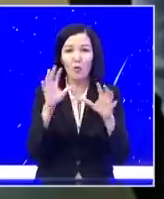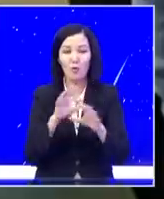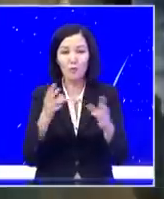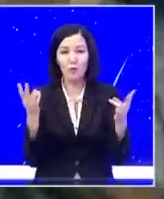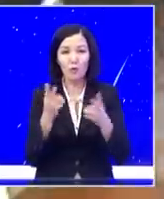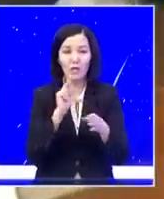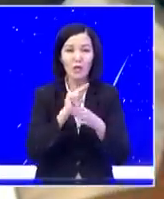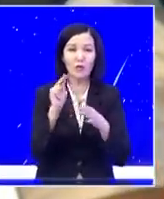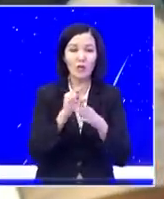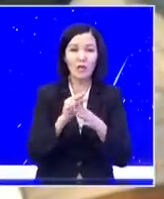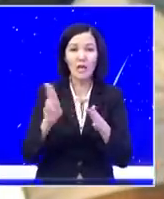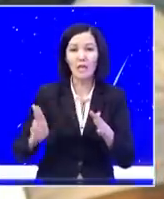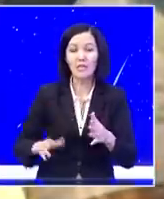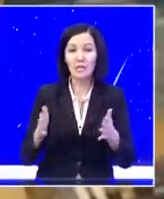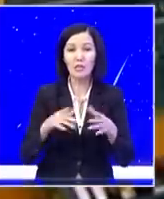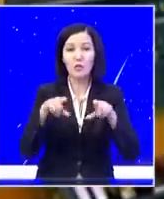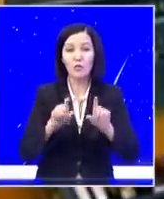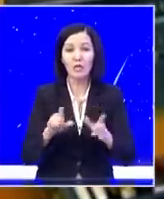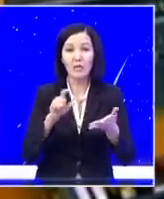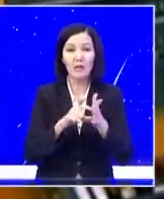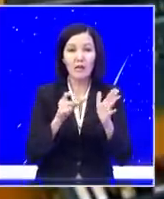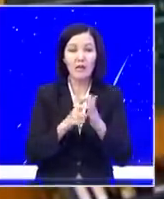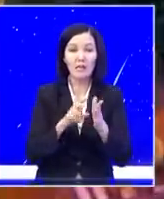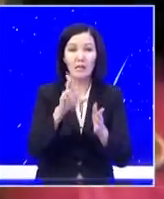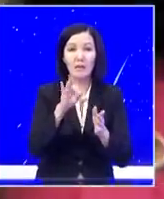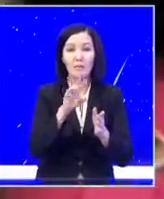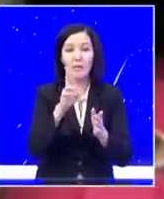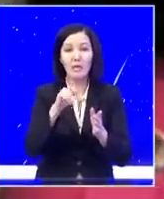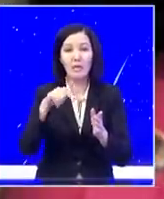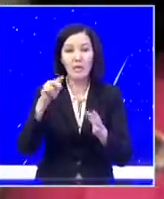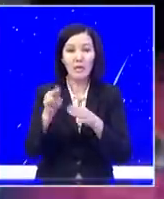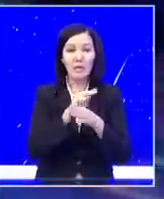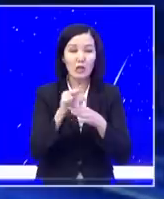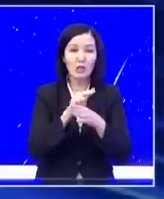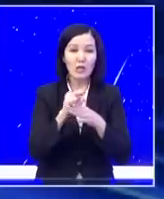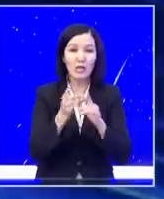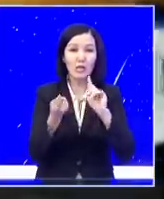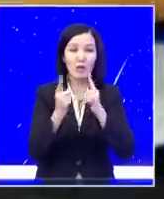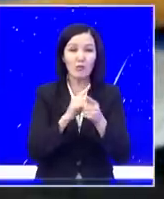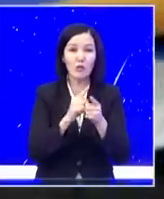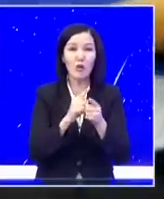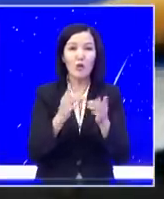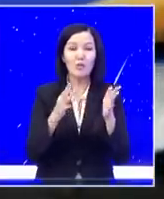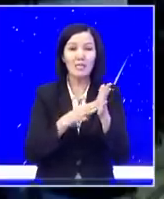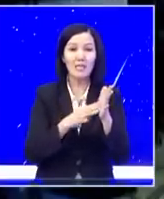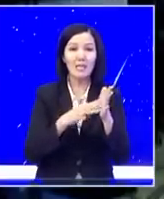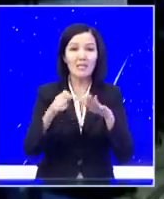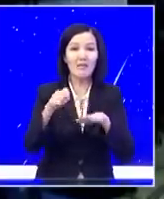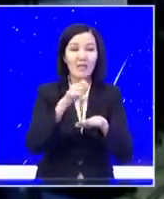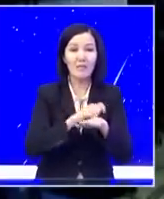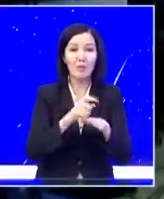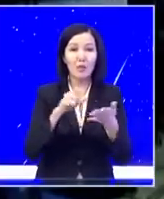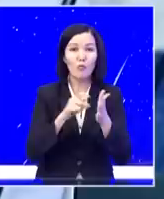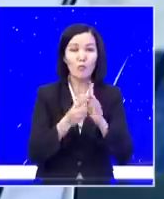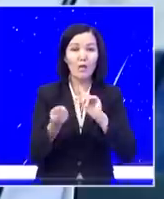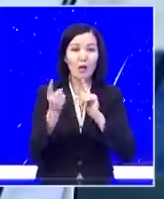Тіпті директор отыратын кең кабинетті бейне инженерлерге берді. Өзі 8 шаршы метрлік тар бөлмеге жайғасты. Шығармашылық